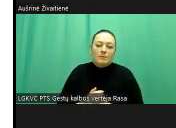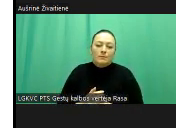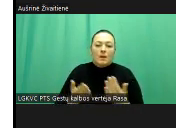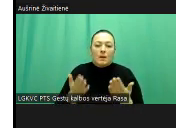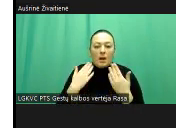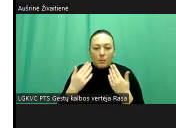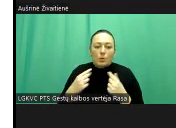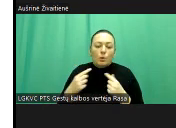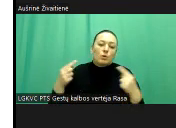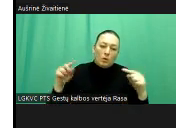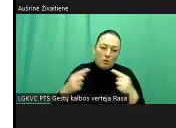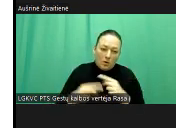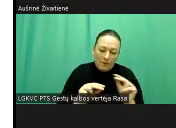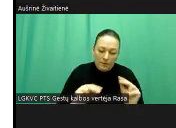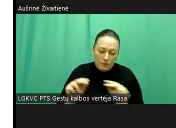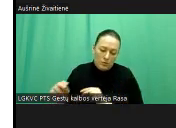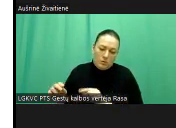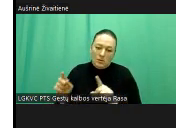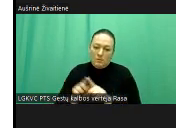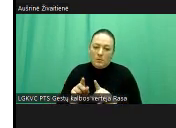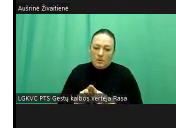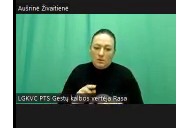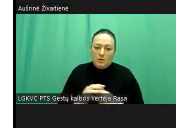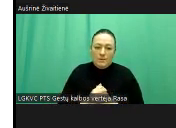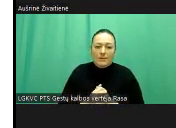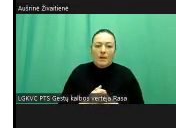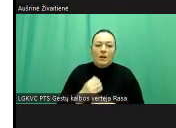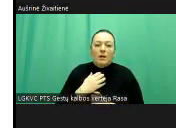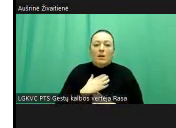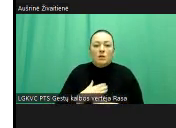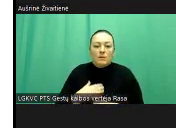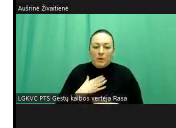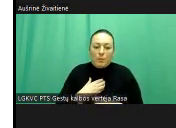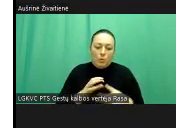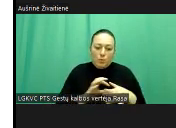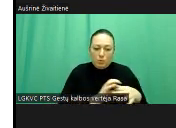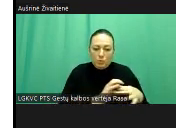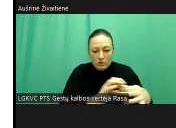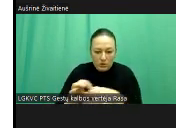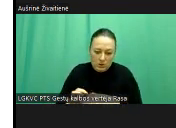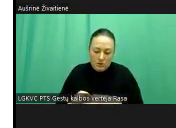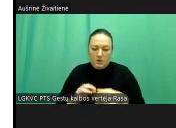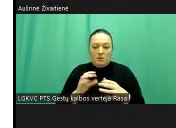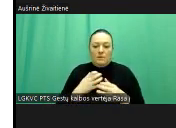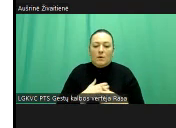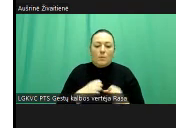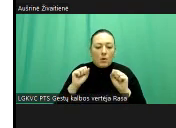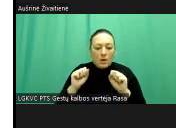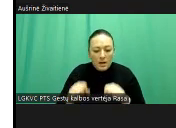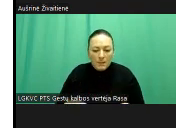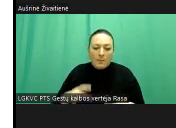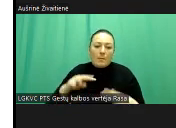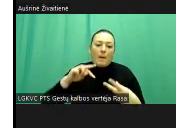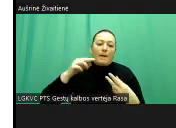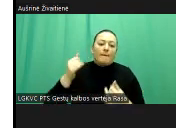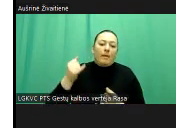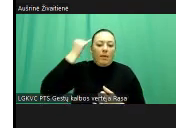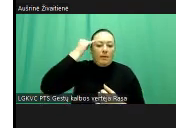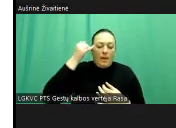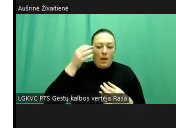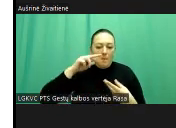gamtos, geografijos mokytojais ir panašiai. Bet svarbu tas bendrumas ir galimybė pasikeisti idėjomis.